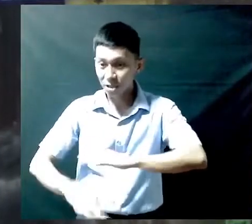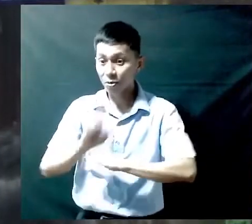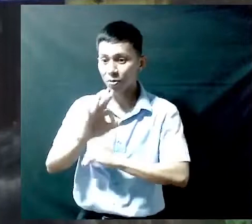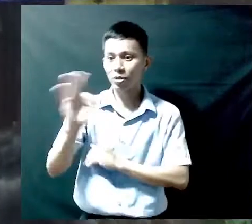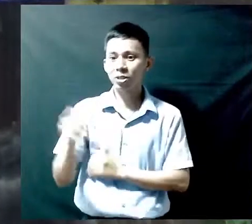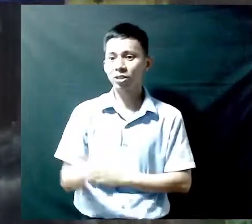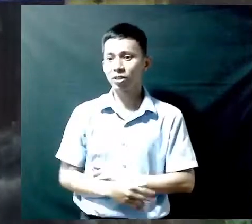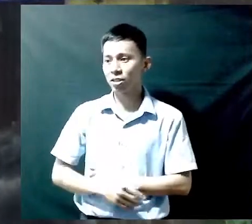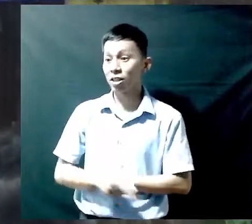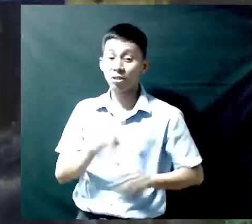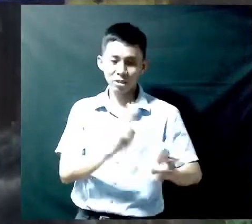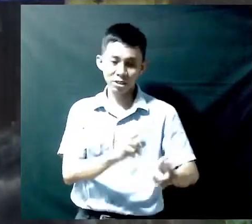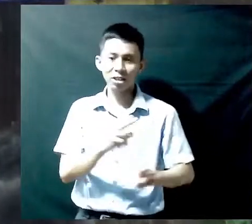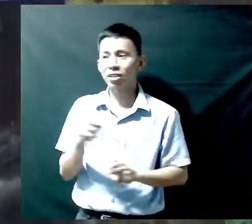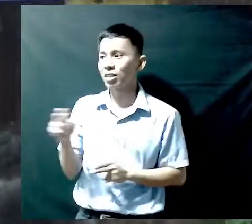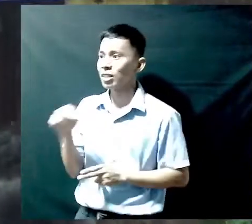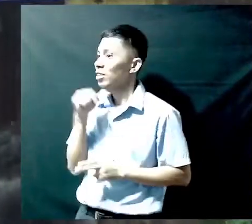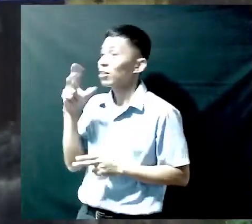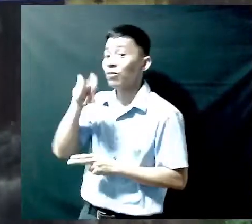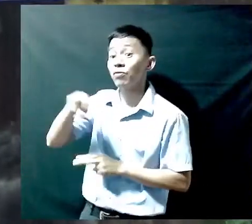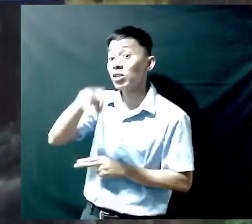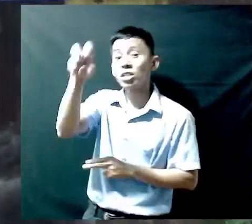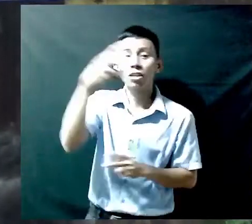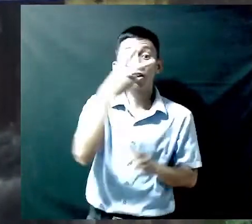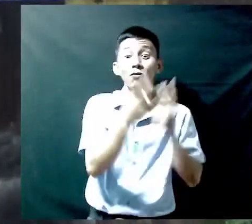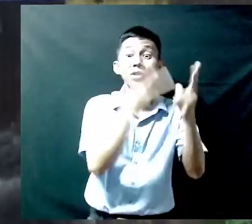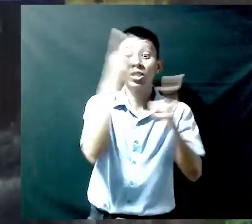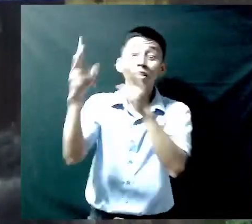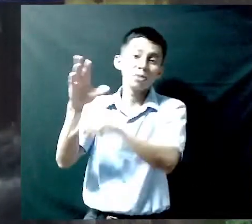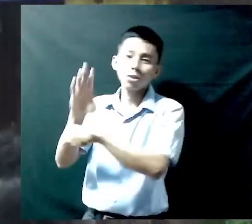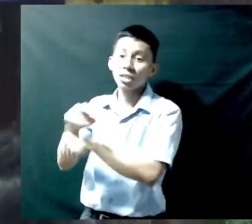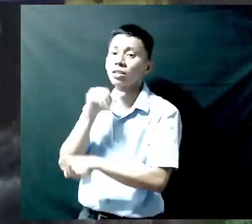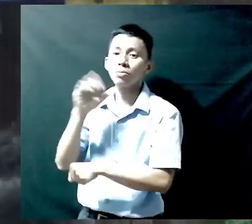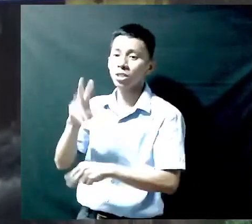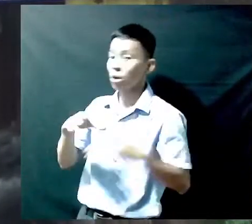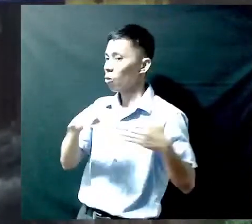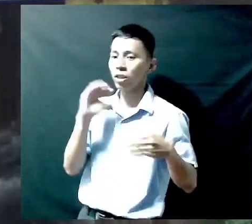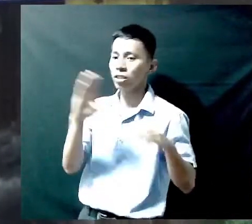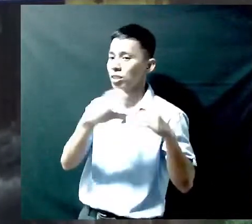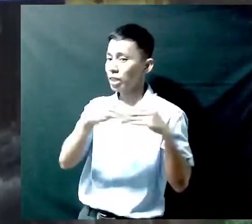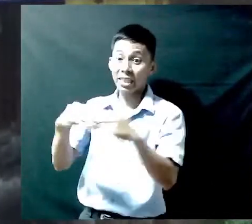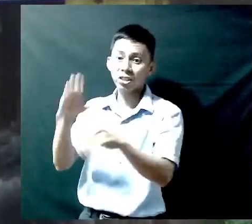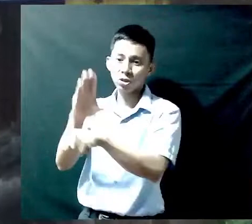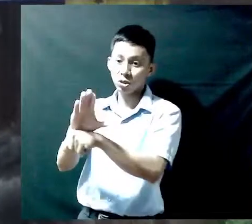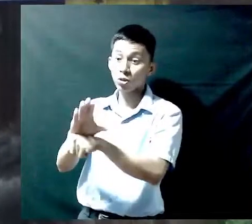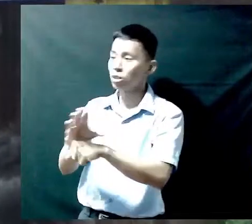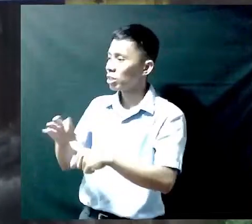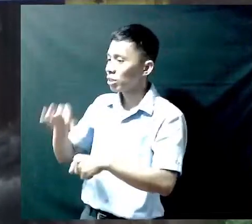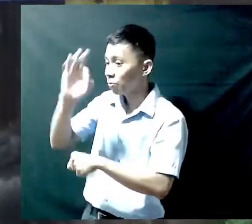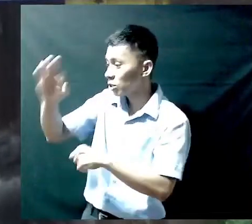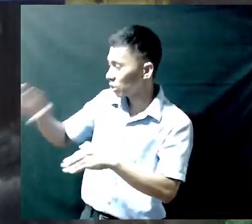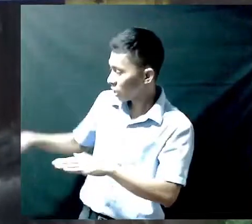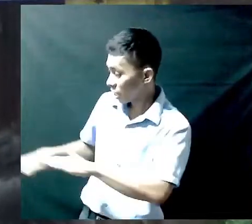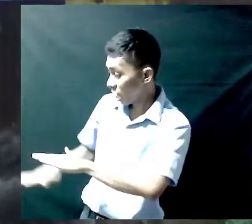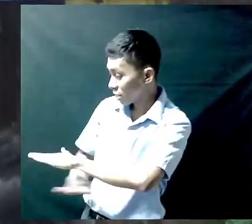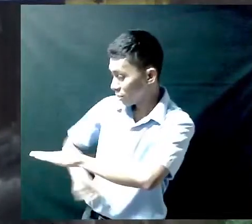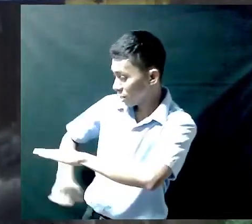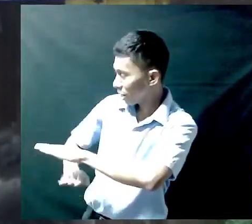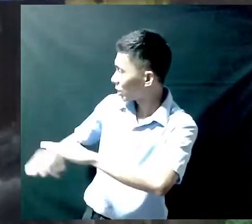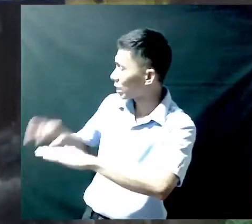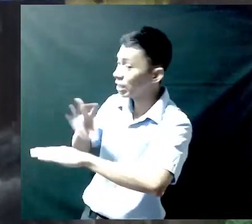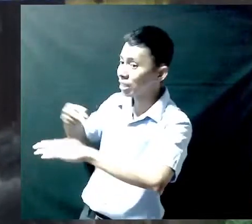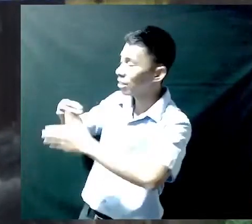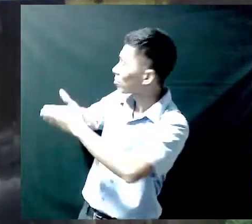ko evangelist. Pero ako po ay graduate ng Bachelor's of Theology under Dr. Gabino Estica sa Mandaluyong. At ako